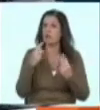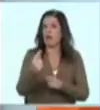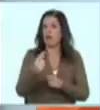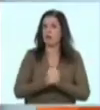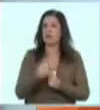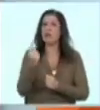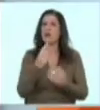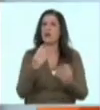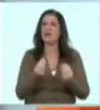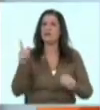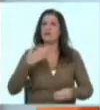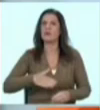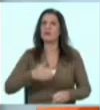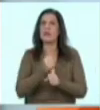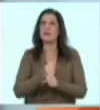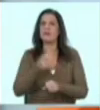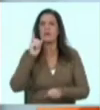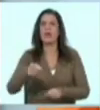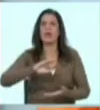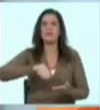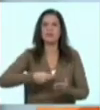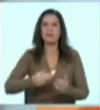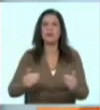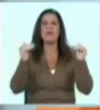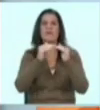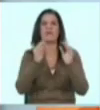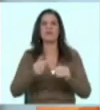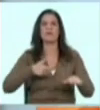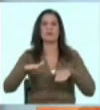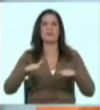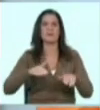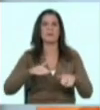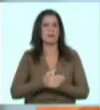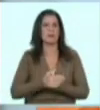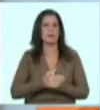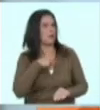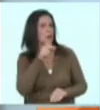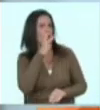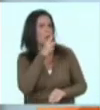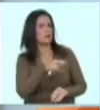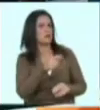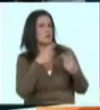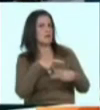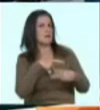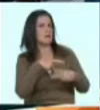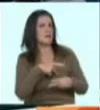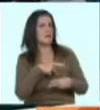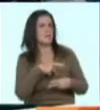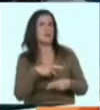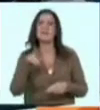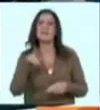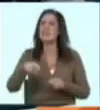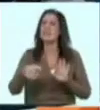מעוז לעשות, זה יהיה אך ורק באישור ובתיאום מלא עם ראש הממשלה המיועד. אני לא ראיתי את זה בהסכם הקואליציון. אז הוא קיים? תקרא. מה, יש נספח להסכם? יש סעיף